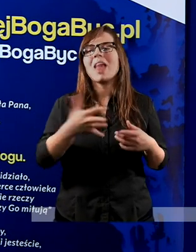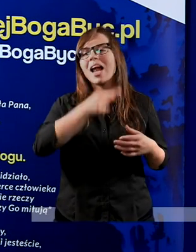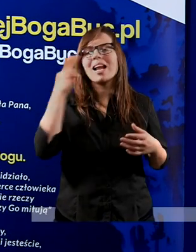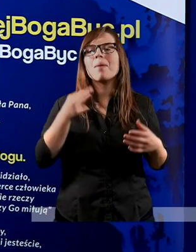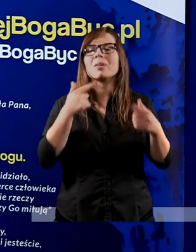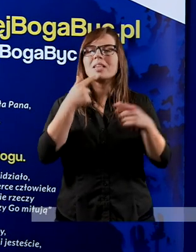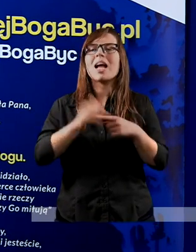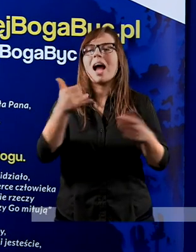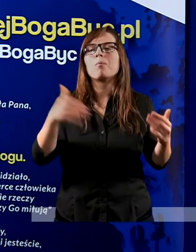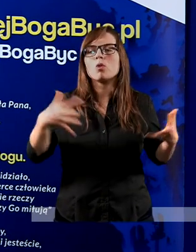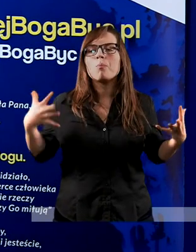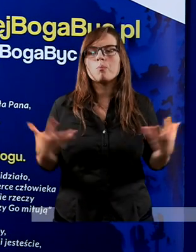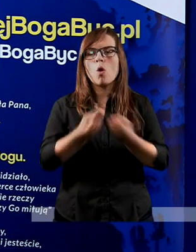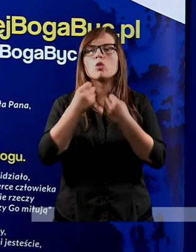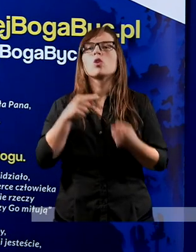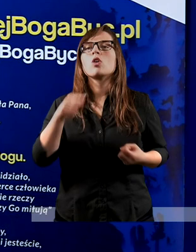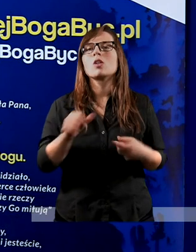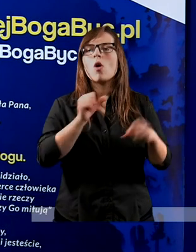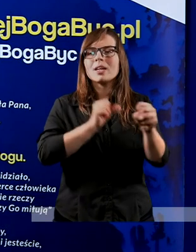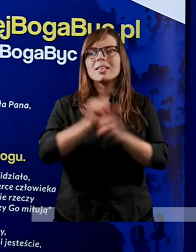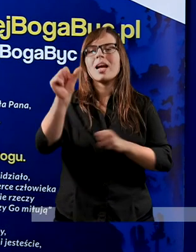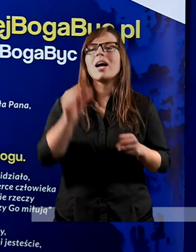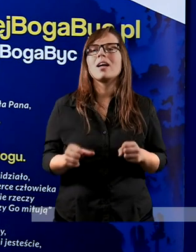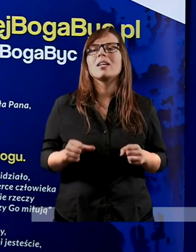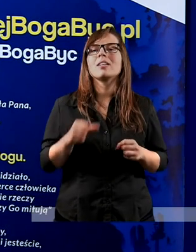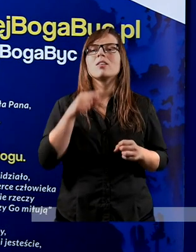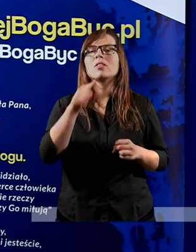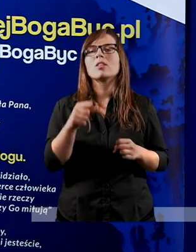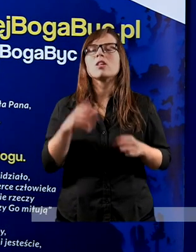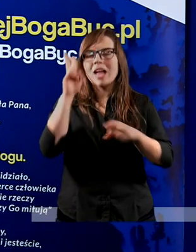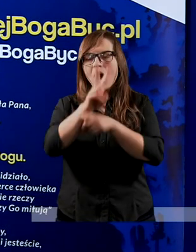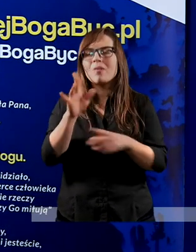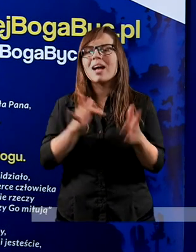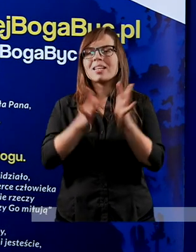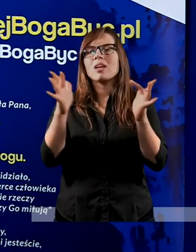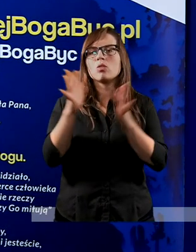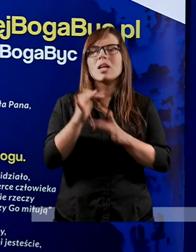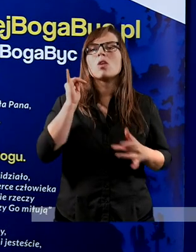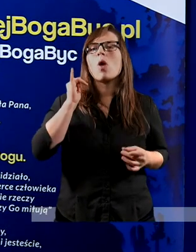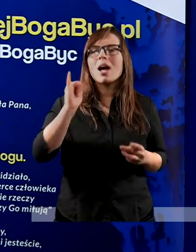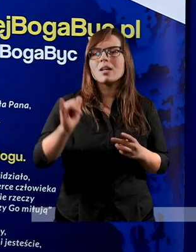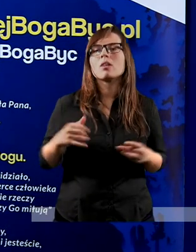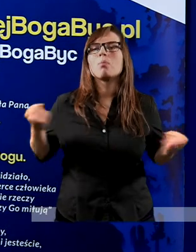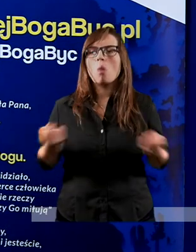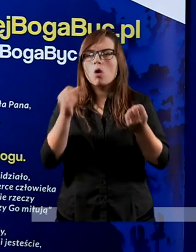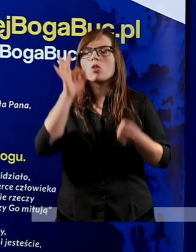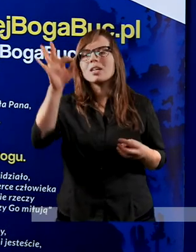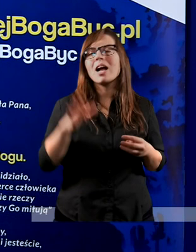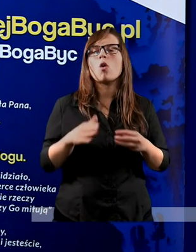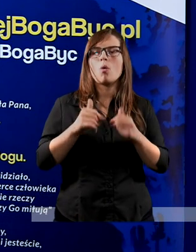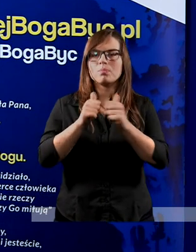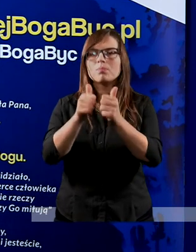najlepszą decyzją, jaką możemy podjąć, jest zaufanie Jezusowi i podążanie Jego